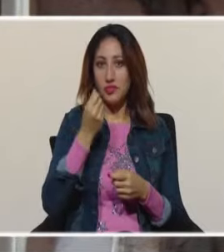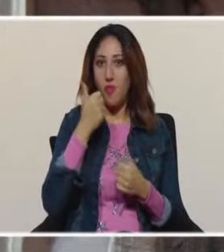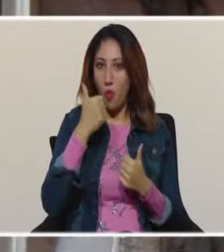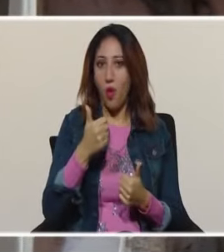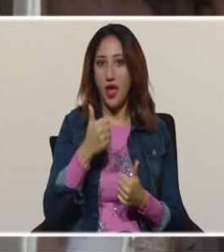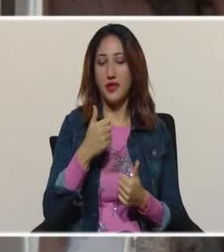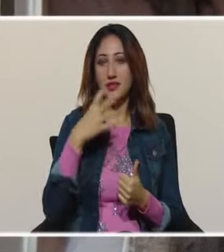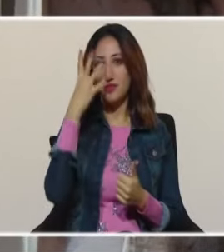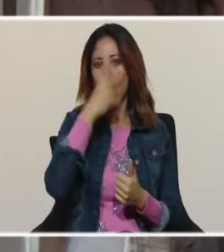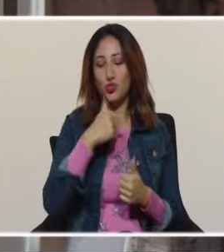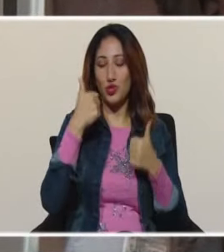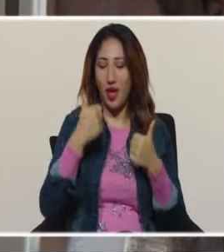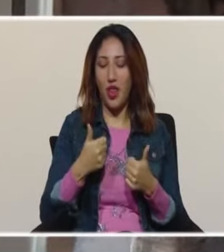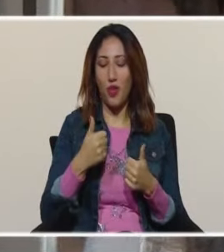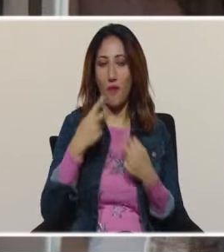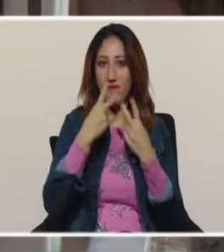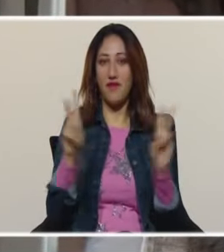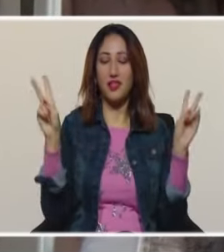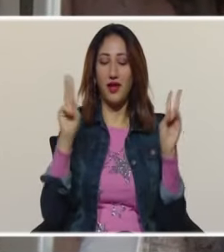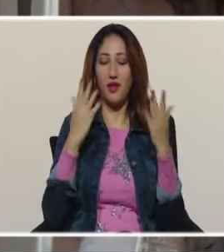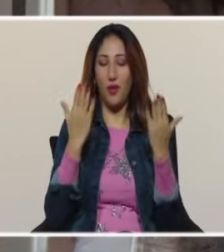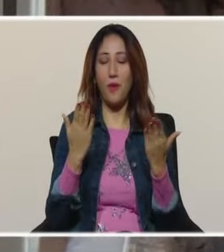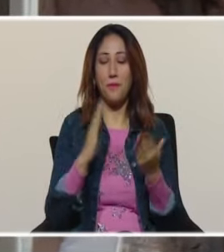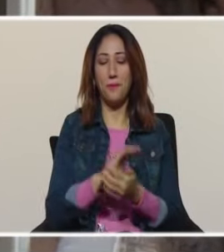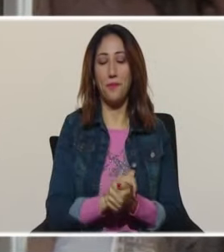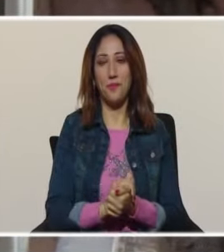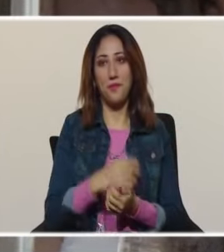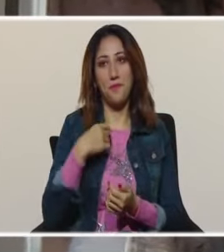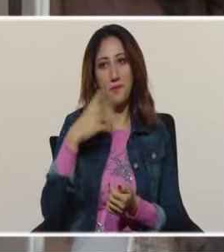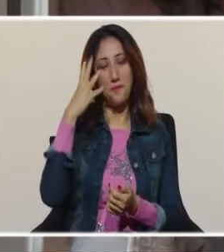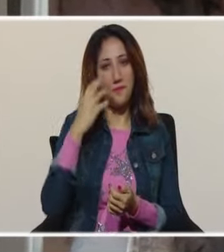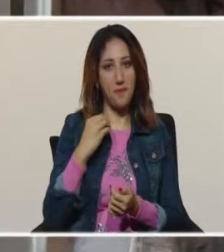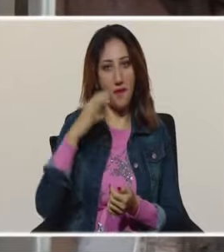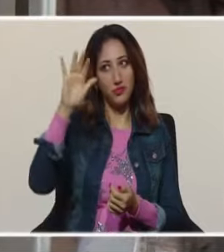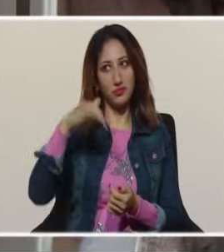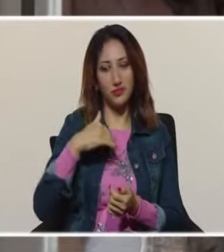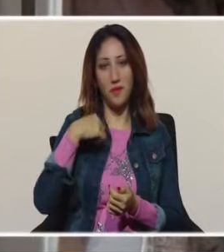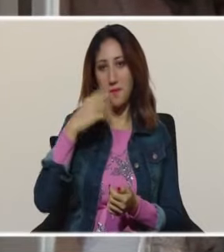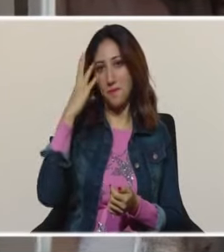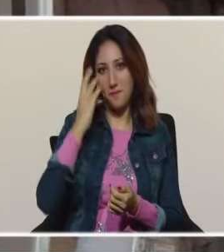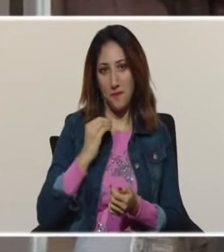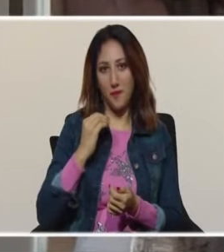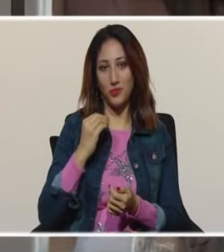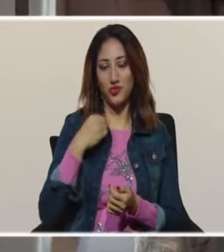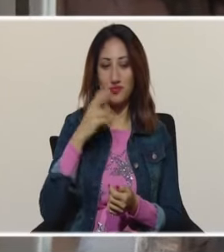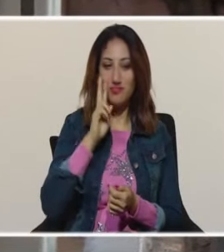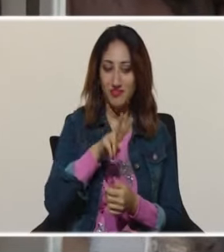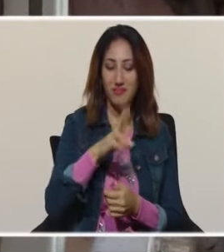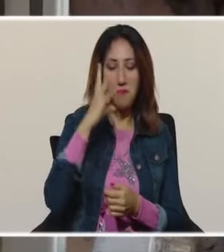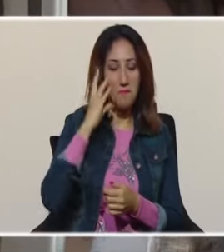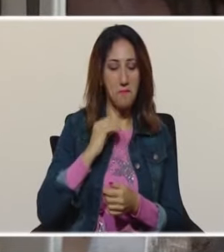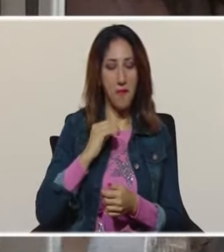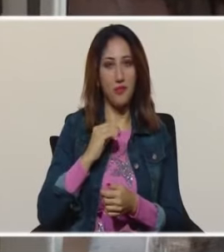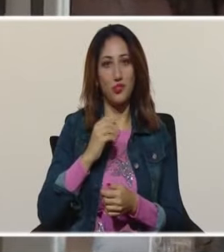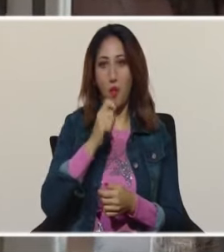وش السعاده عليكي ان شاء الله. ان شاء الله بكفايه وبكم، وان انا شفتكم النهارده وان انا سعدت بك